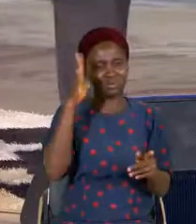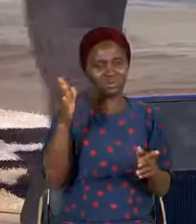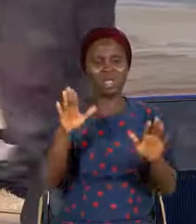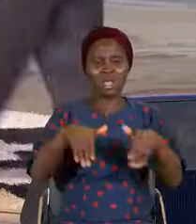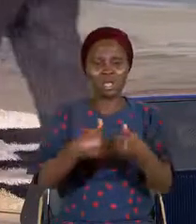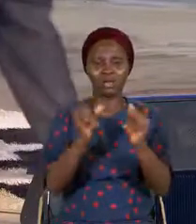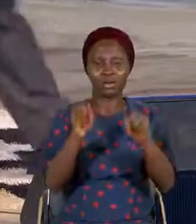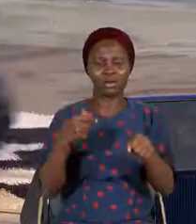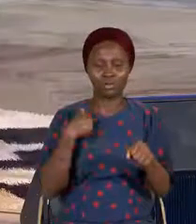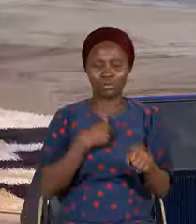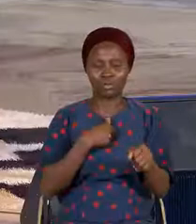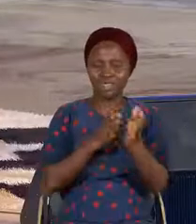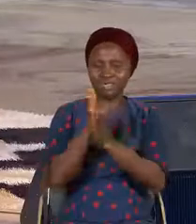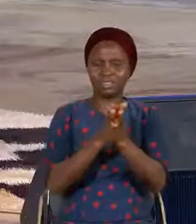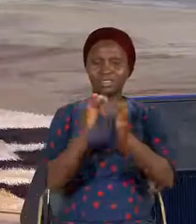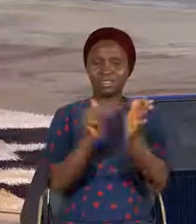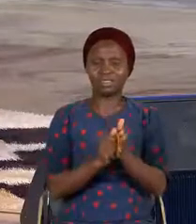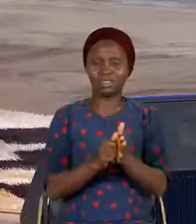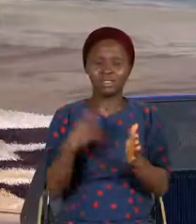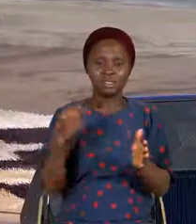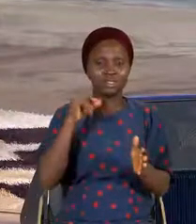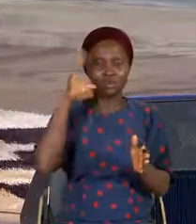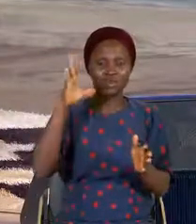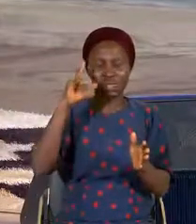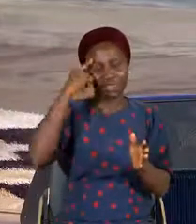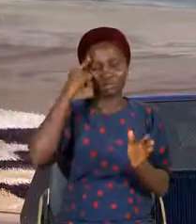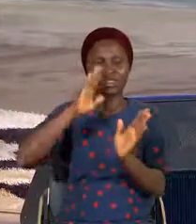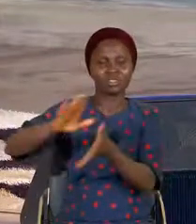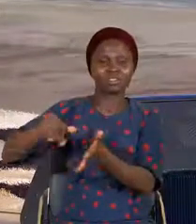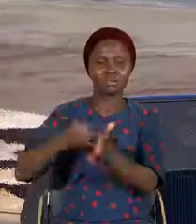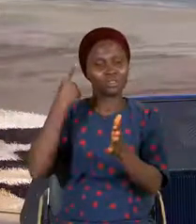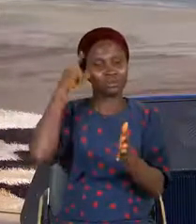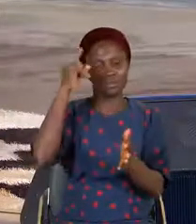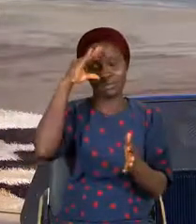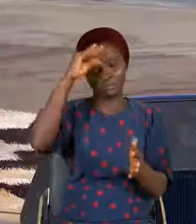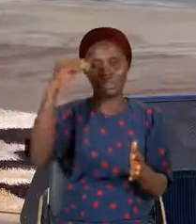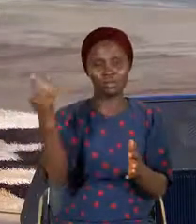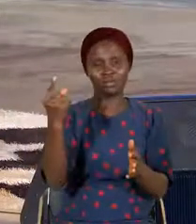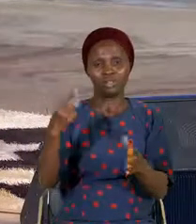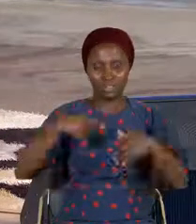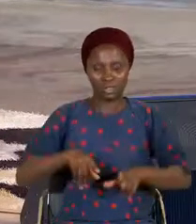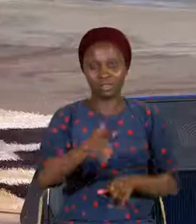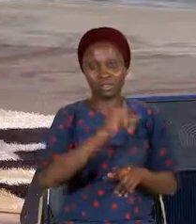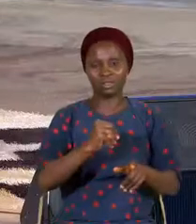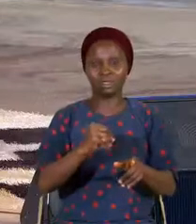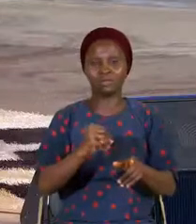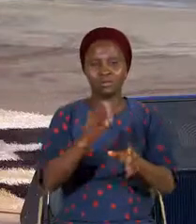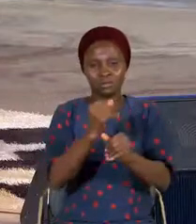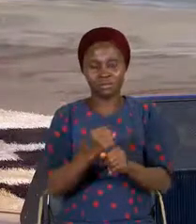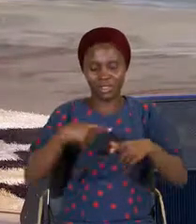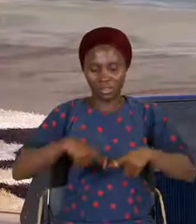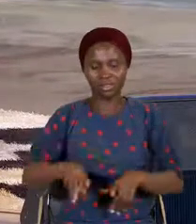aspirer? À quoi les femmes peuvent aspirer? Les femmes pensent que il faut laisser ça là aux hommes. Hein. Elles ne prient plus,